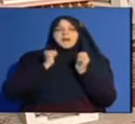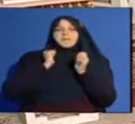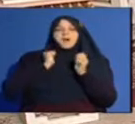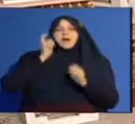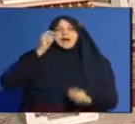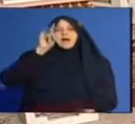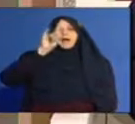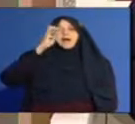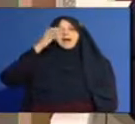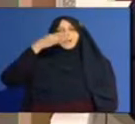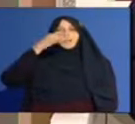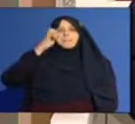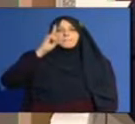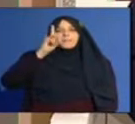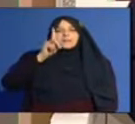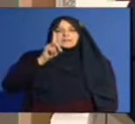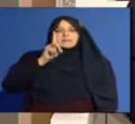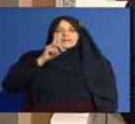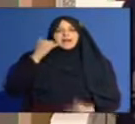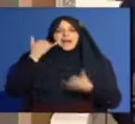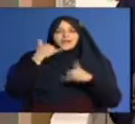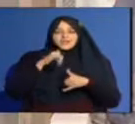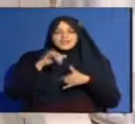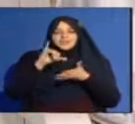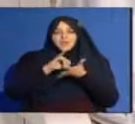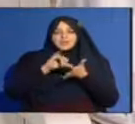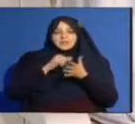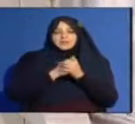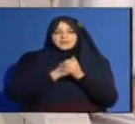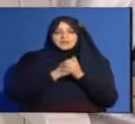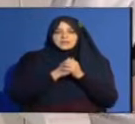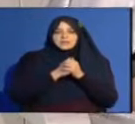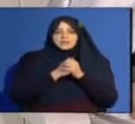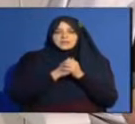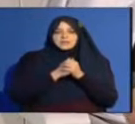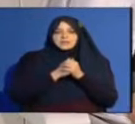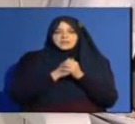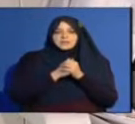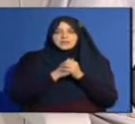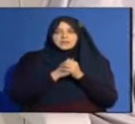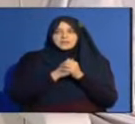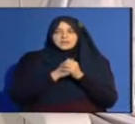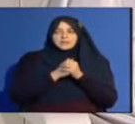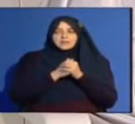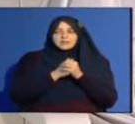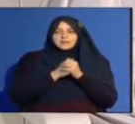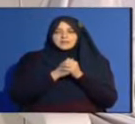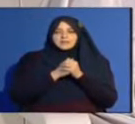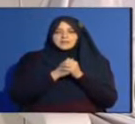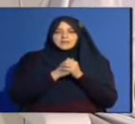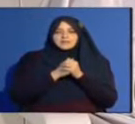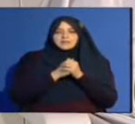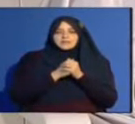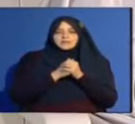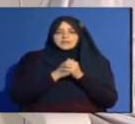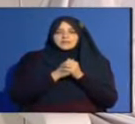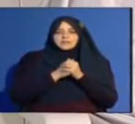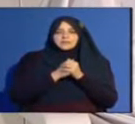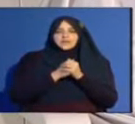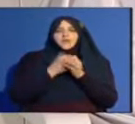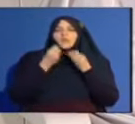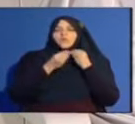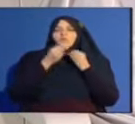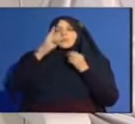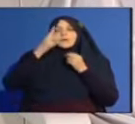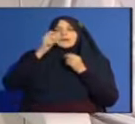أم أحمد من العاصمة، أو دكتور فضل كريم من فرنسا، ثم نعود إلى أم أحمد من العاصمة. كريم